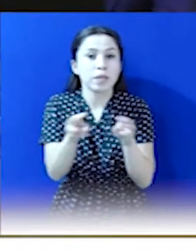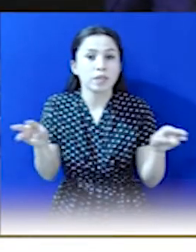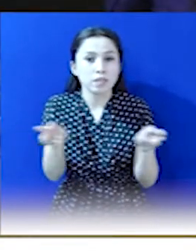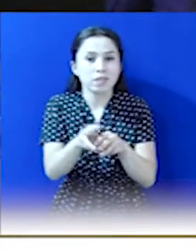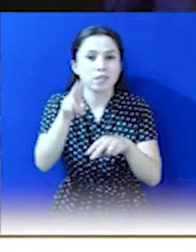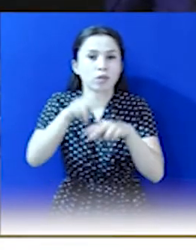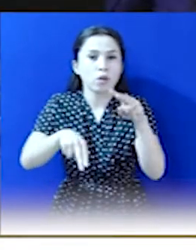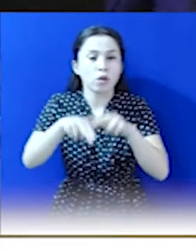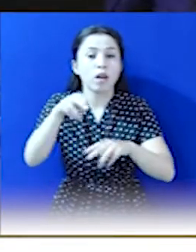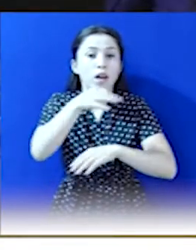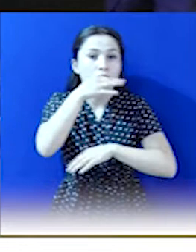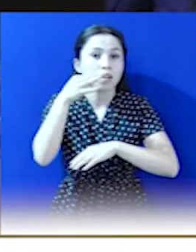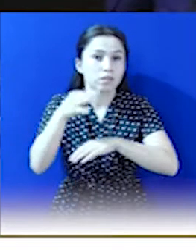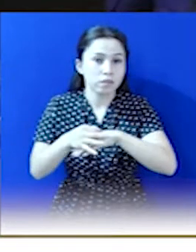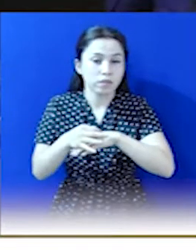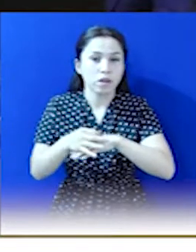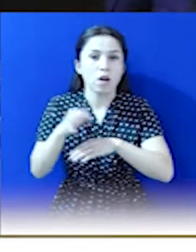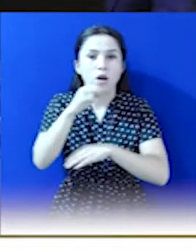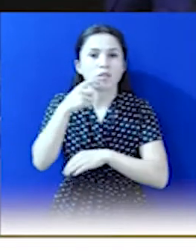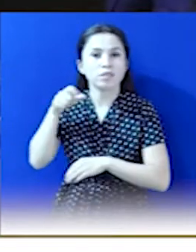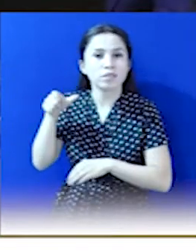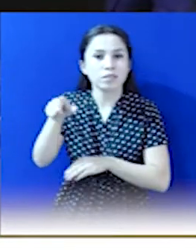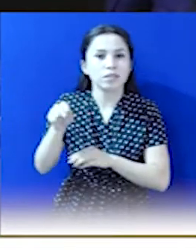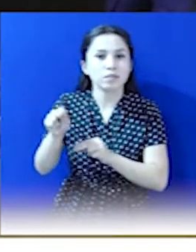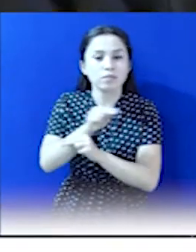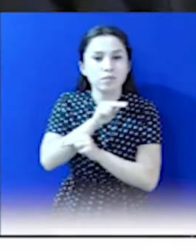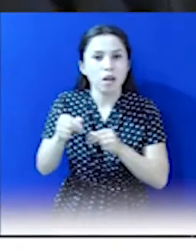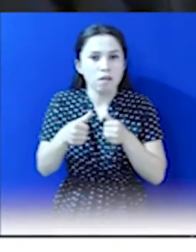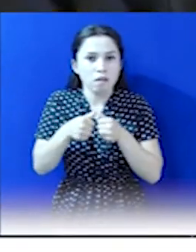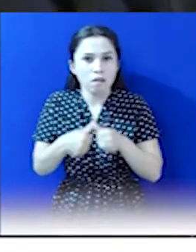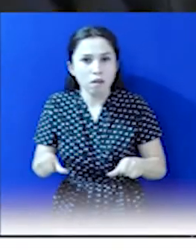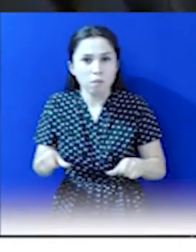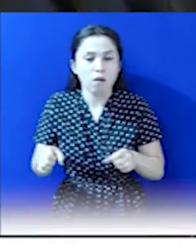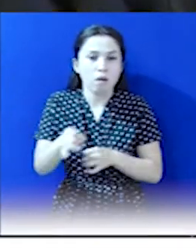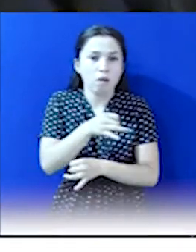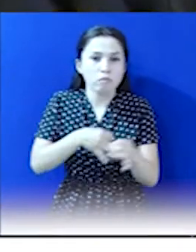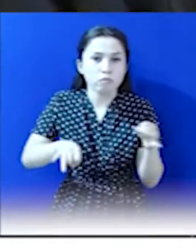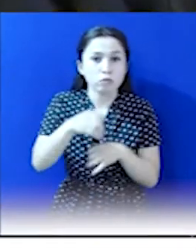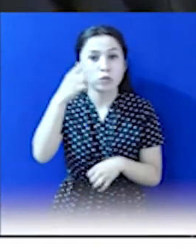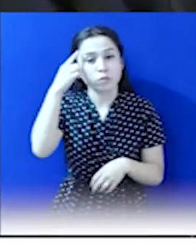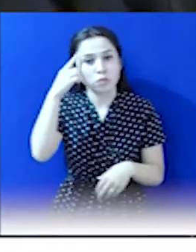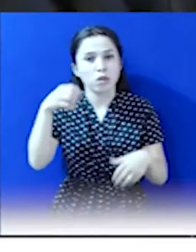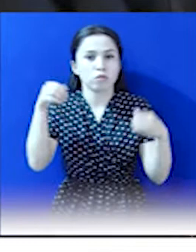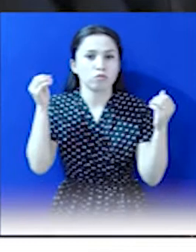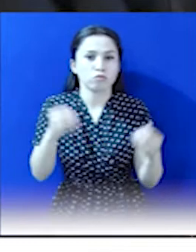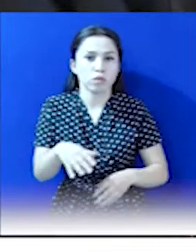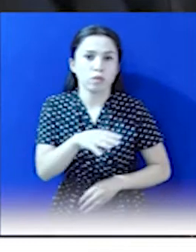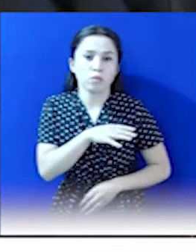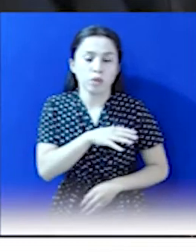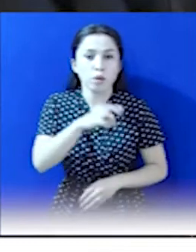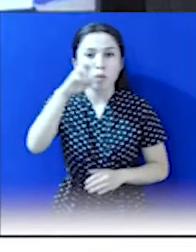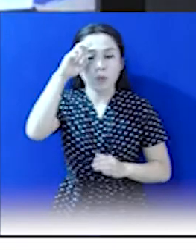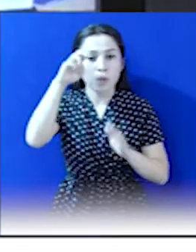Әбдімомын Желдібаев мәдениет саласының дамуына алаңдаушылық білдірді. Өйткені ауданның бірқатар елді мекендеріндегі ауылдық